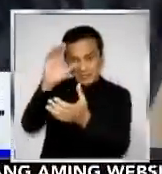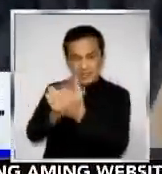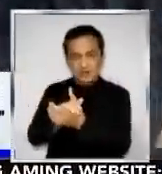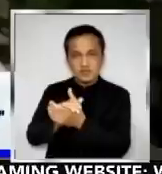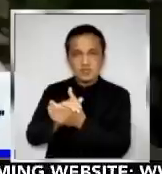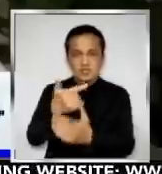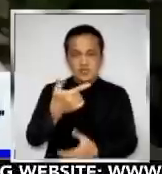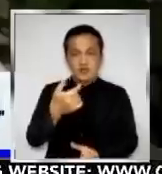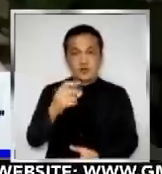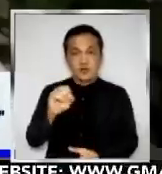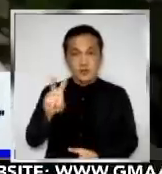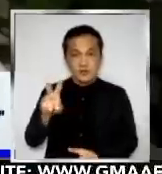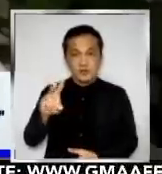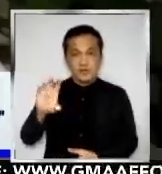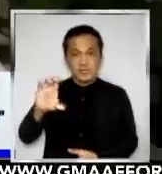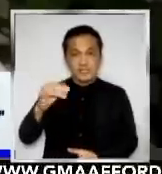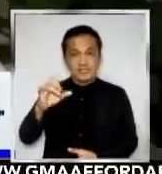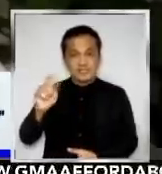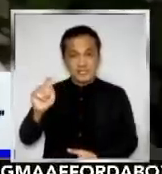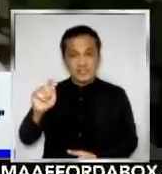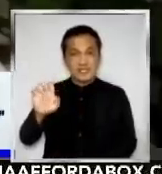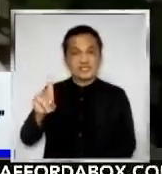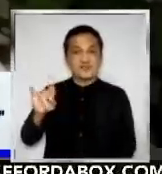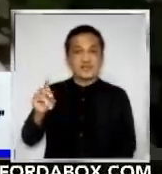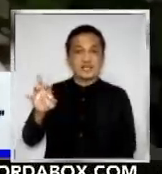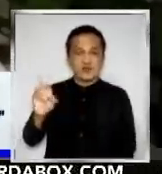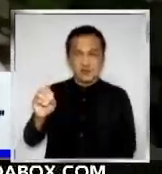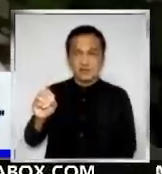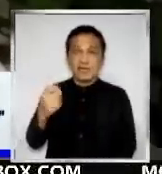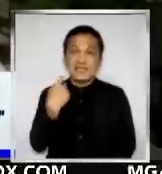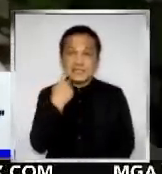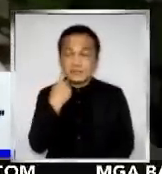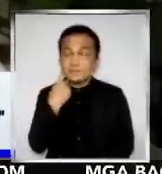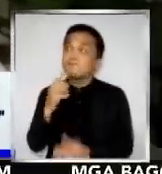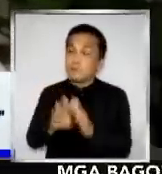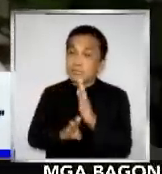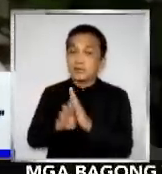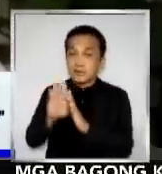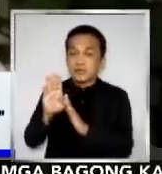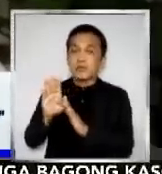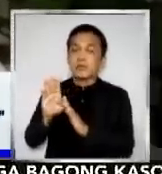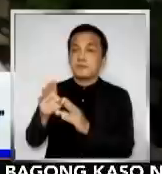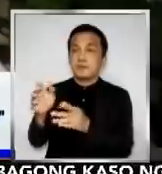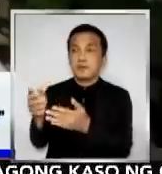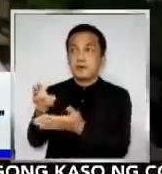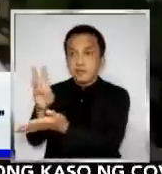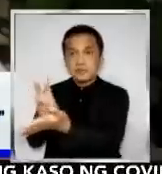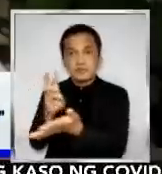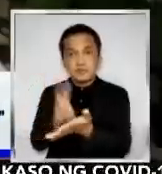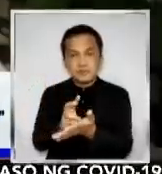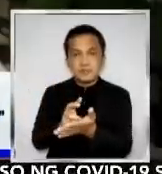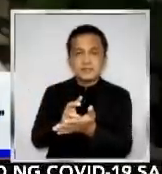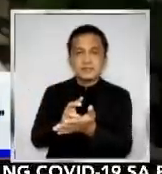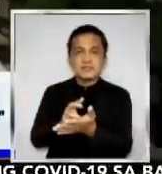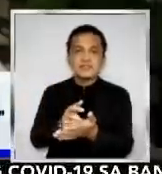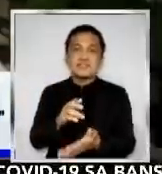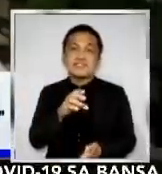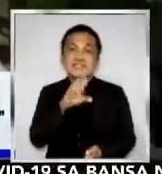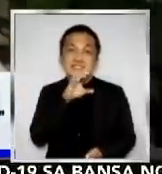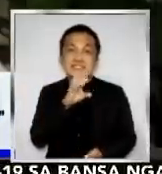Escudero. Yung mga recently developed na mga lugar that Cheese worked on, like the library is so